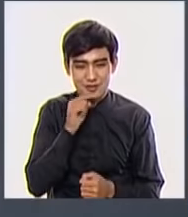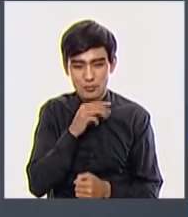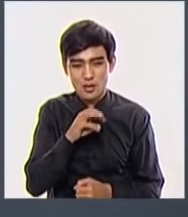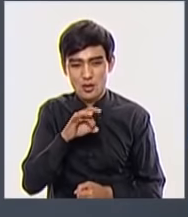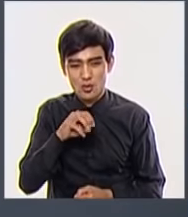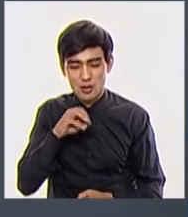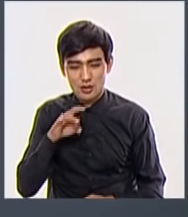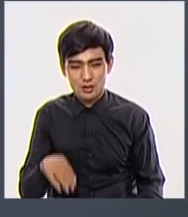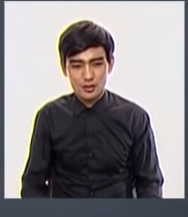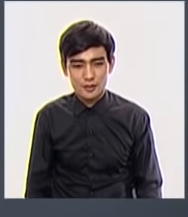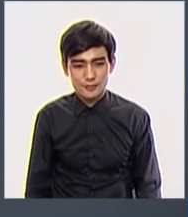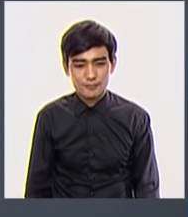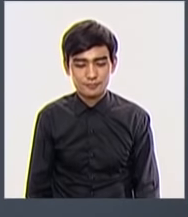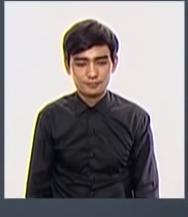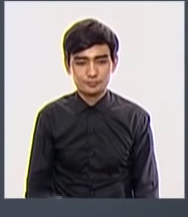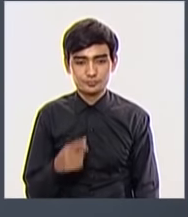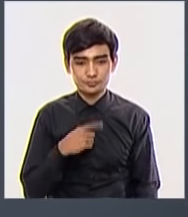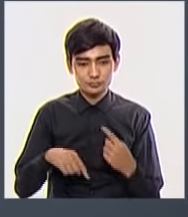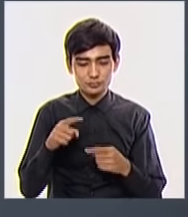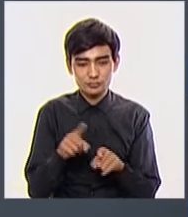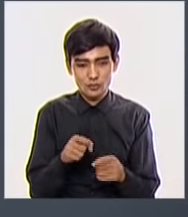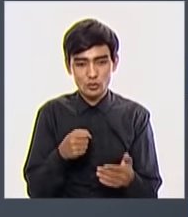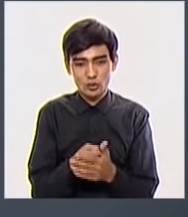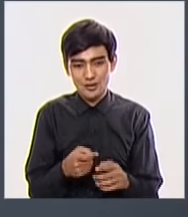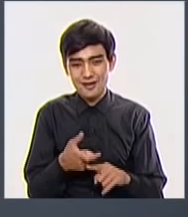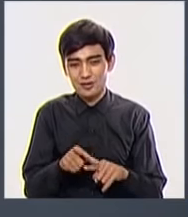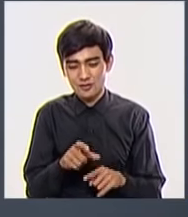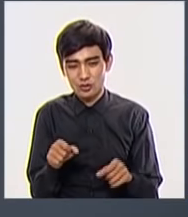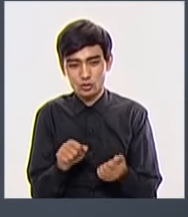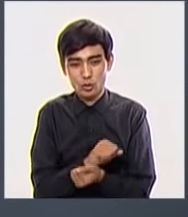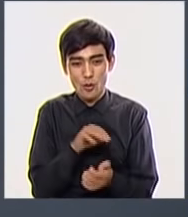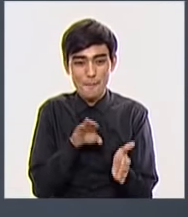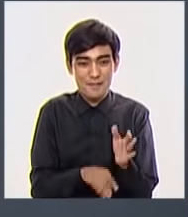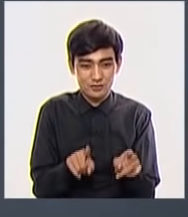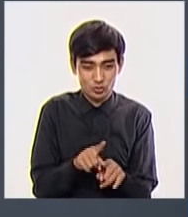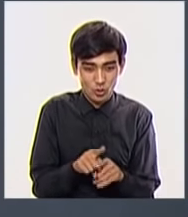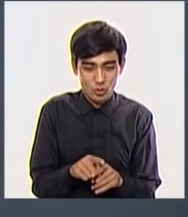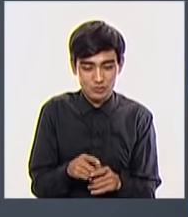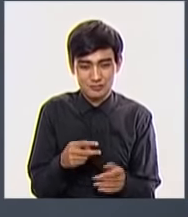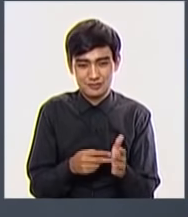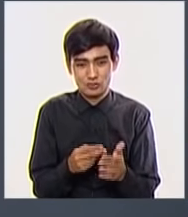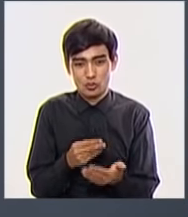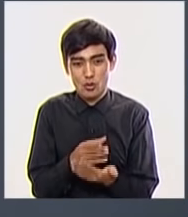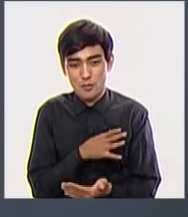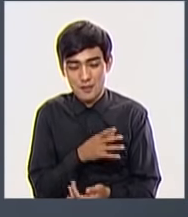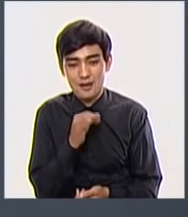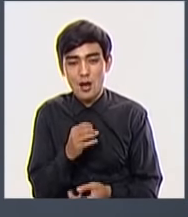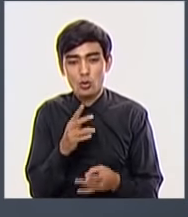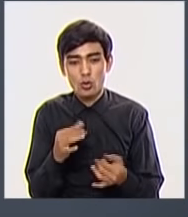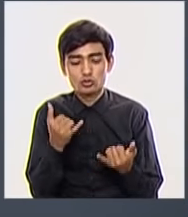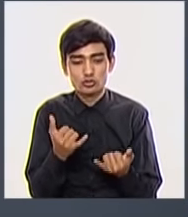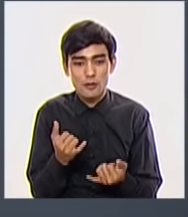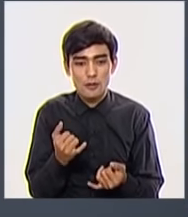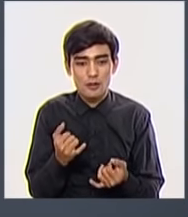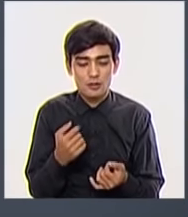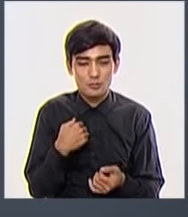Махмутова. Мало того, мы продовольственную безопасность и до этого без такой засухи не обеспечивали. Но сейчас,